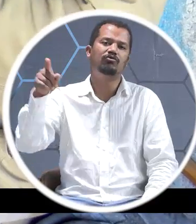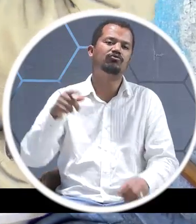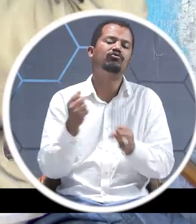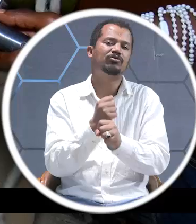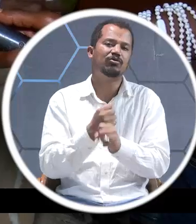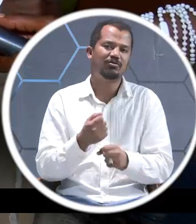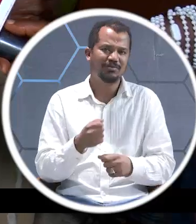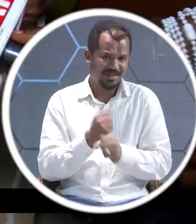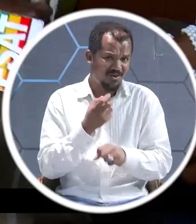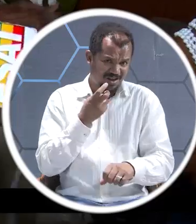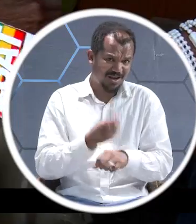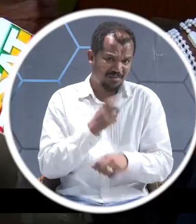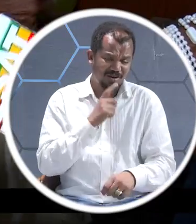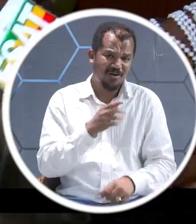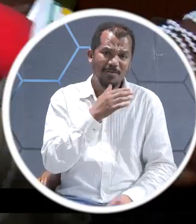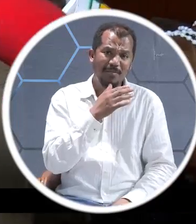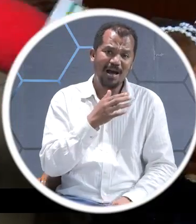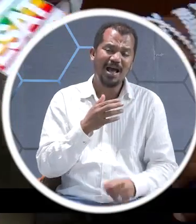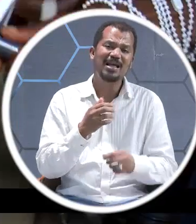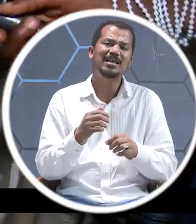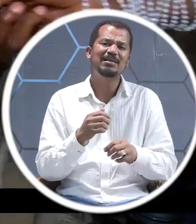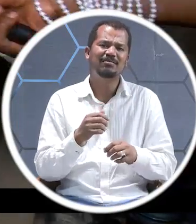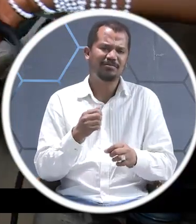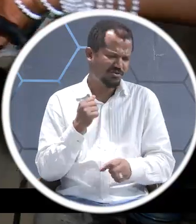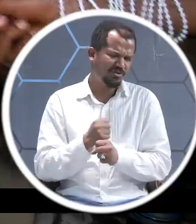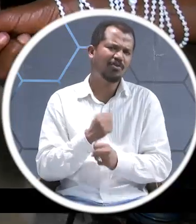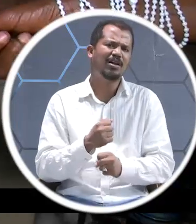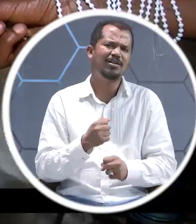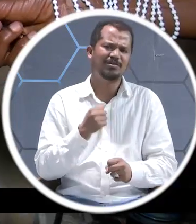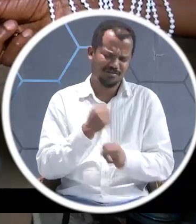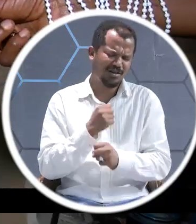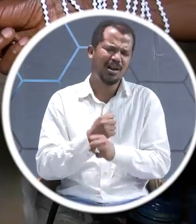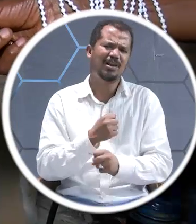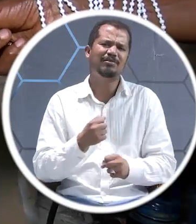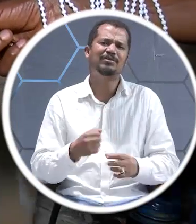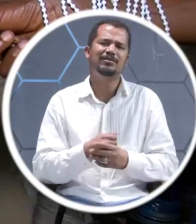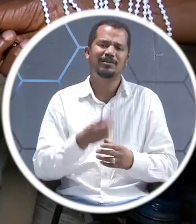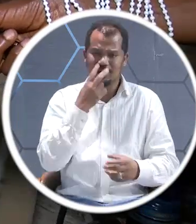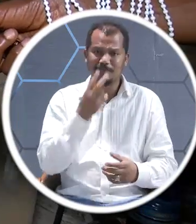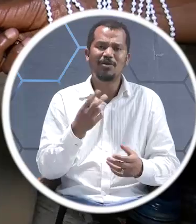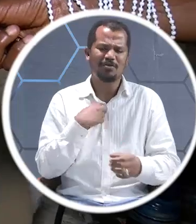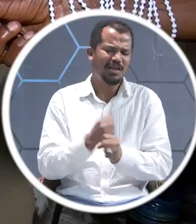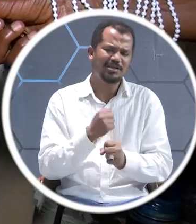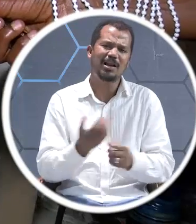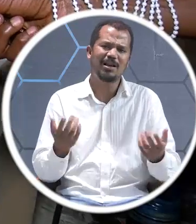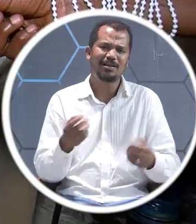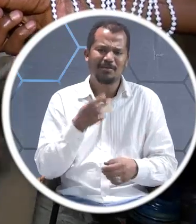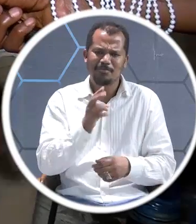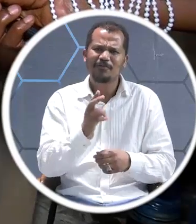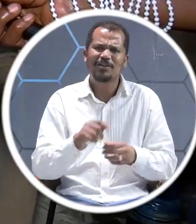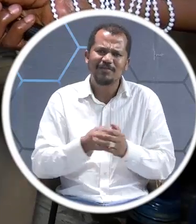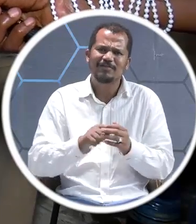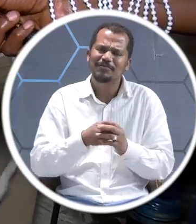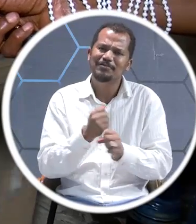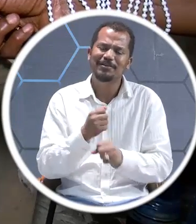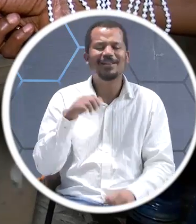የሚገጥሙት እሱን ስራው ግን ከባድ ነው ማዘርዬ እንዴት ነው አሁን እንሰራዋለን ስራውን እንሰራዋለን ይሁን እንደምታዩ አዲ እንሰራ በጣም